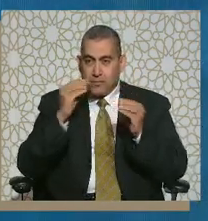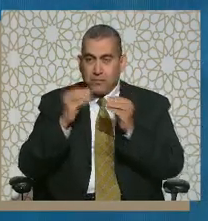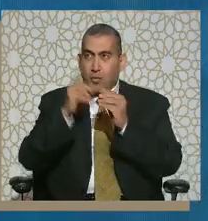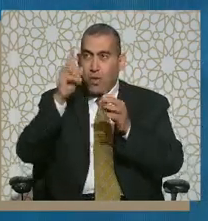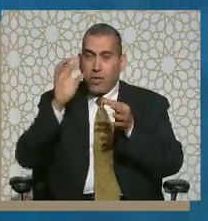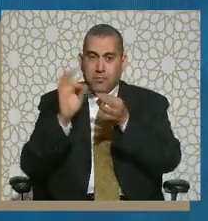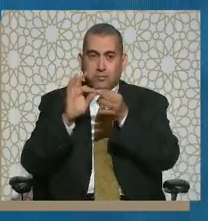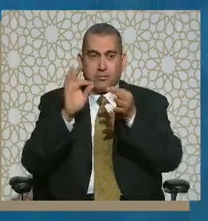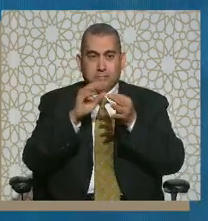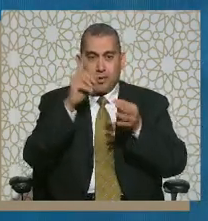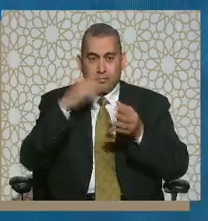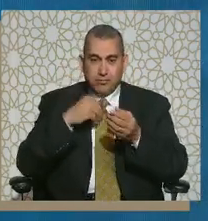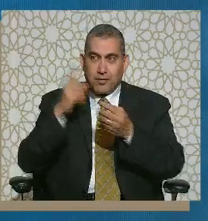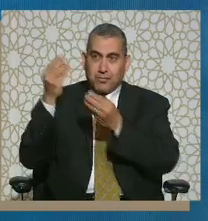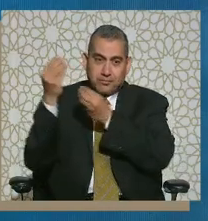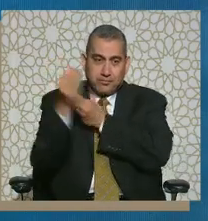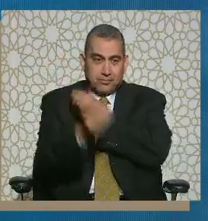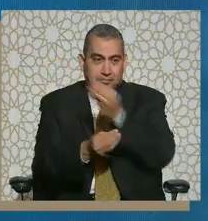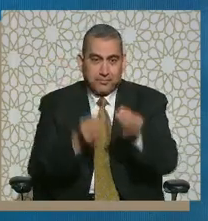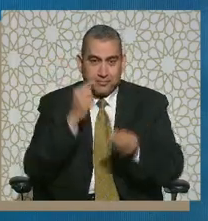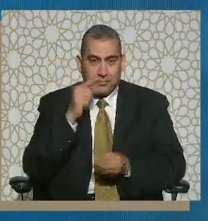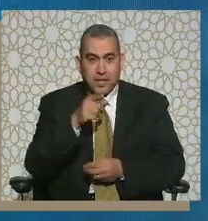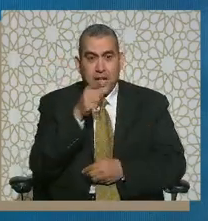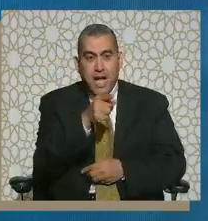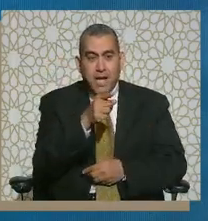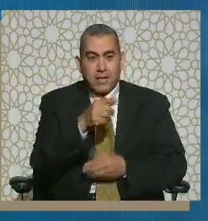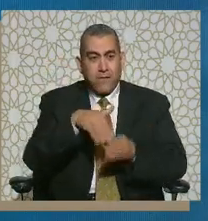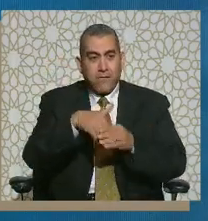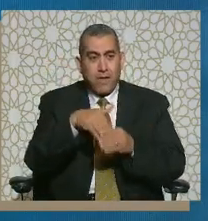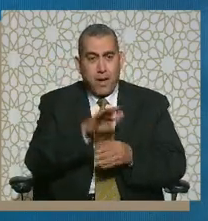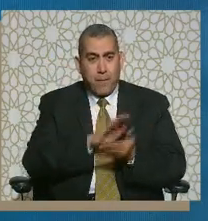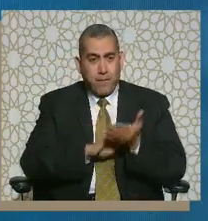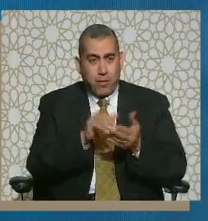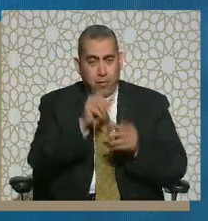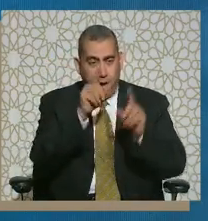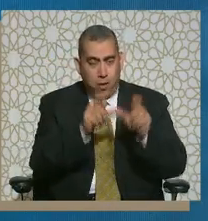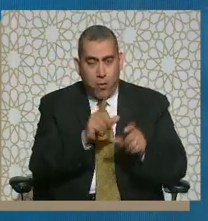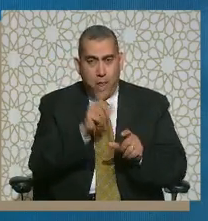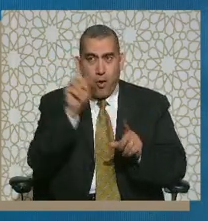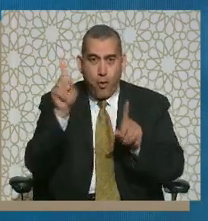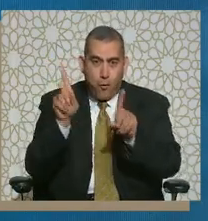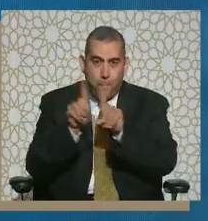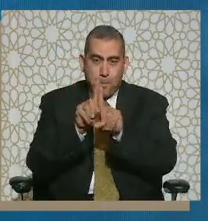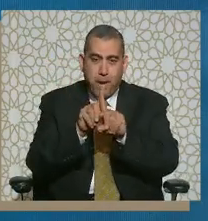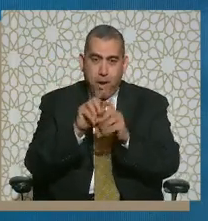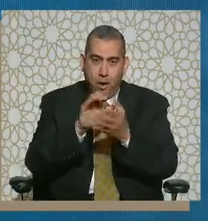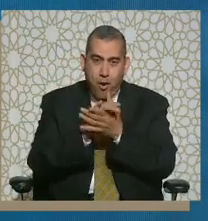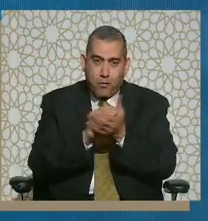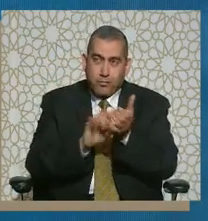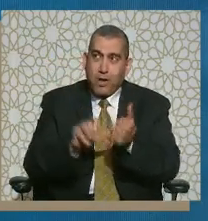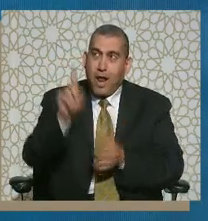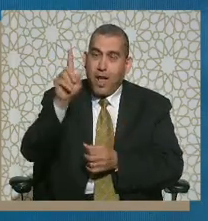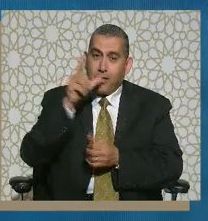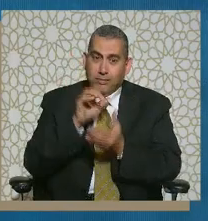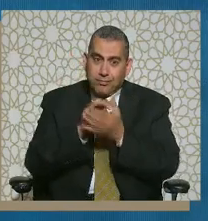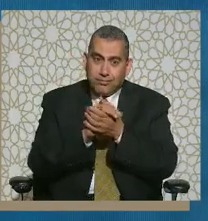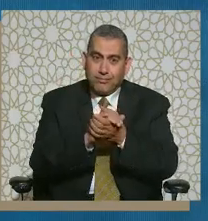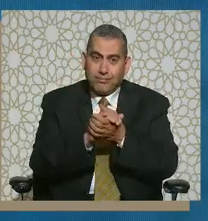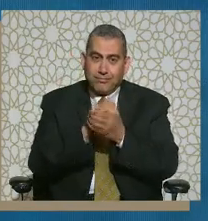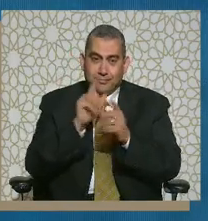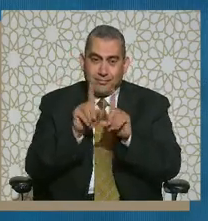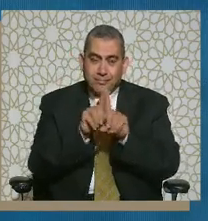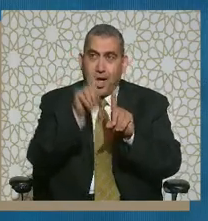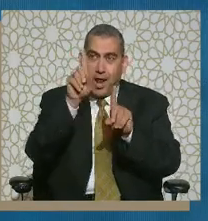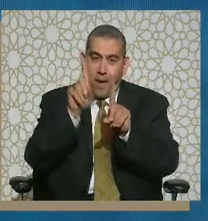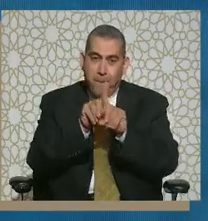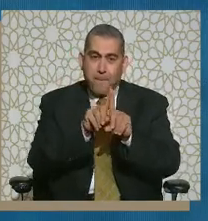وتعالى اللي بعته لك، أنت مش في فراغ، أنت في أنس الله سبحانه وتعالى. مهما كنت وحدك الله